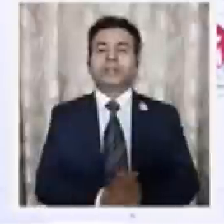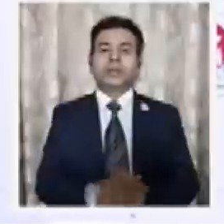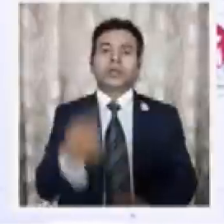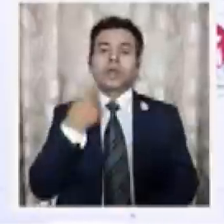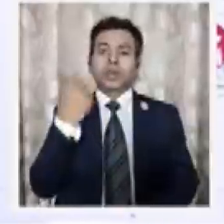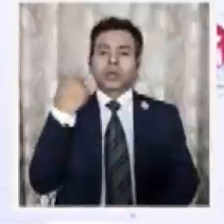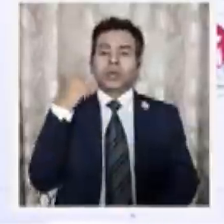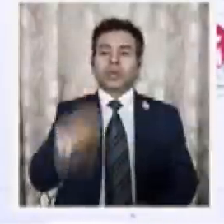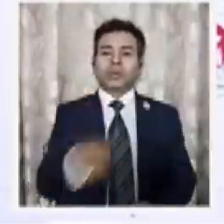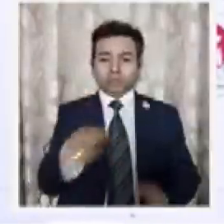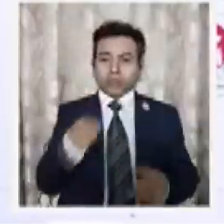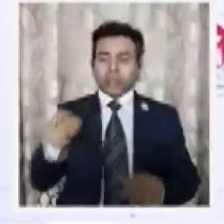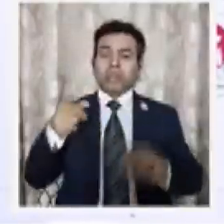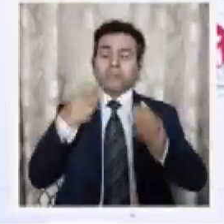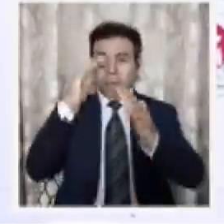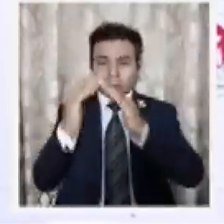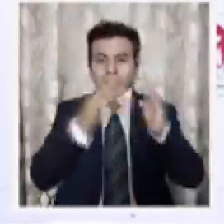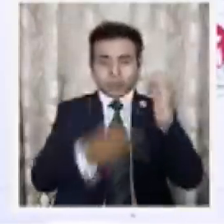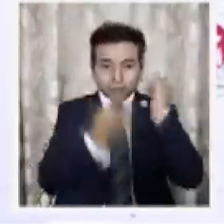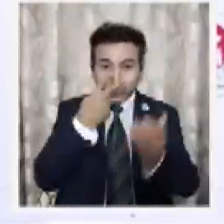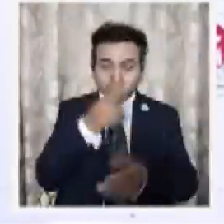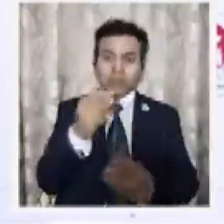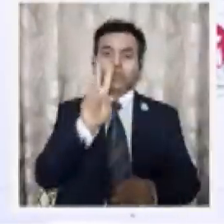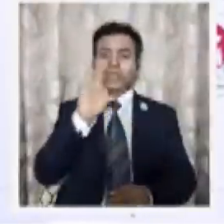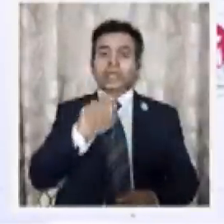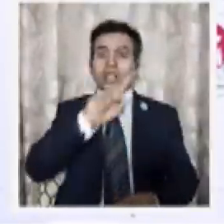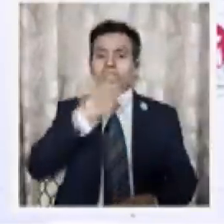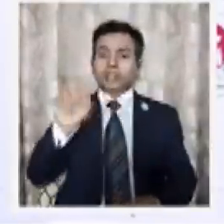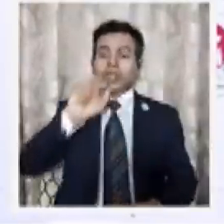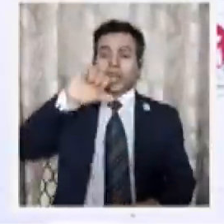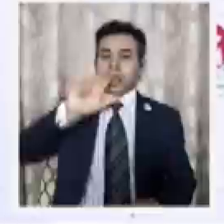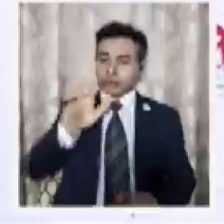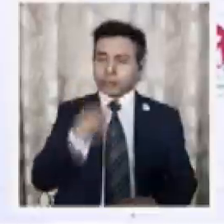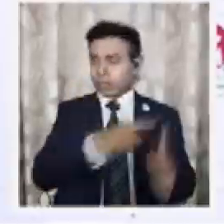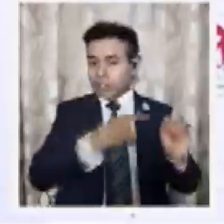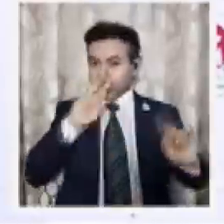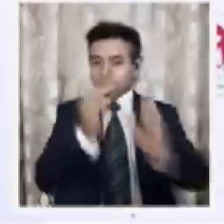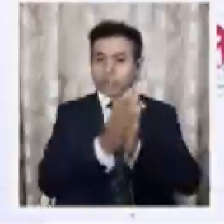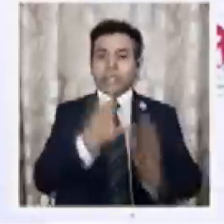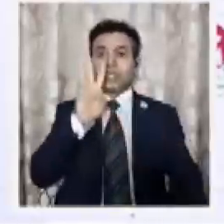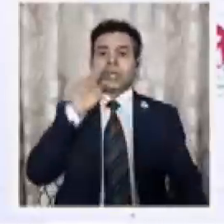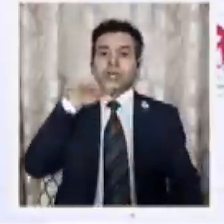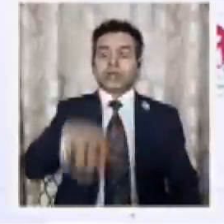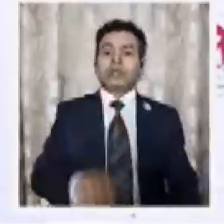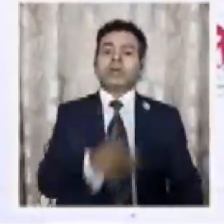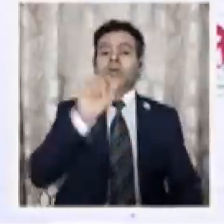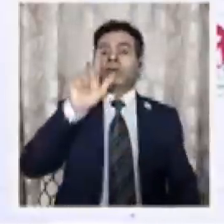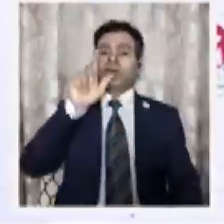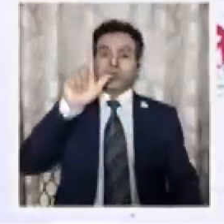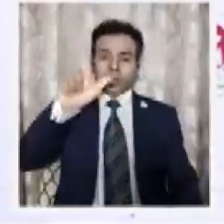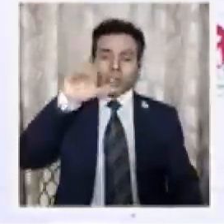16,794 জন। চব্বিশ ঘন্টায় কোয়ারেন্টাইনে যুক্ত হয়েছেন 2,178 জন এবং এ পর্যন্ত কোয়ারেন্টাইন